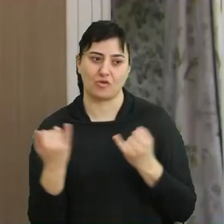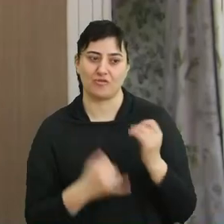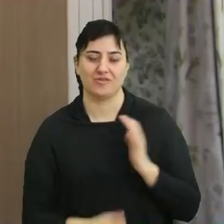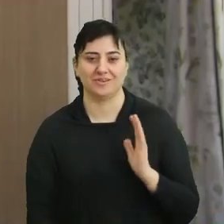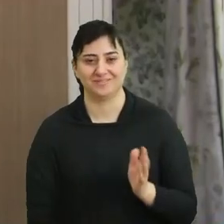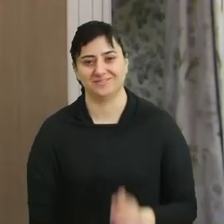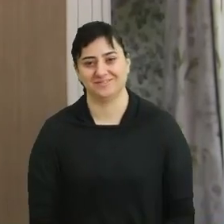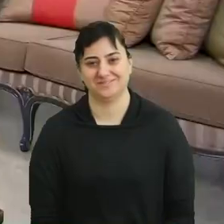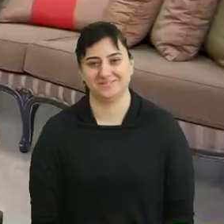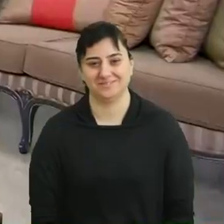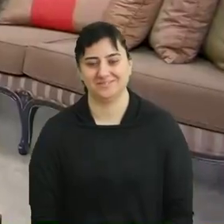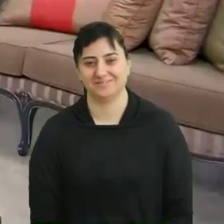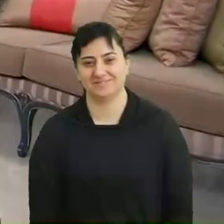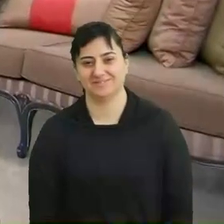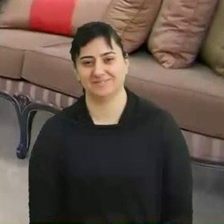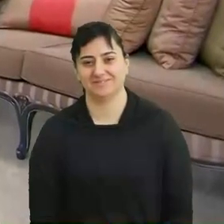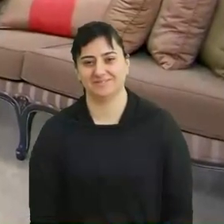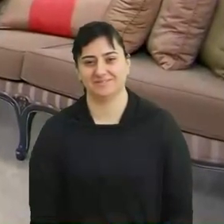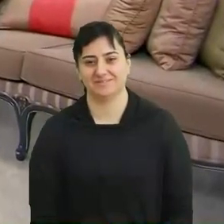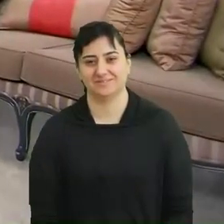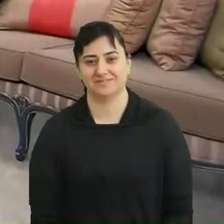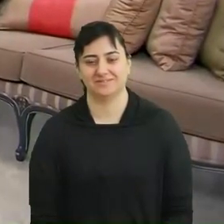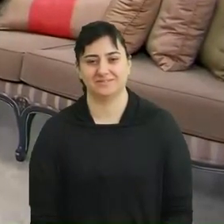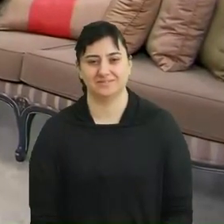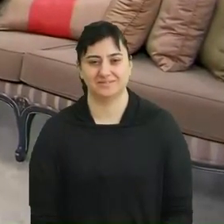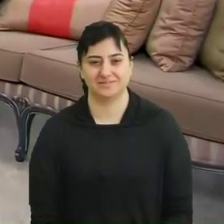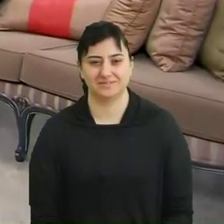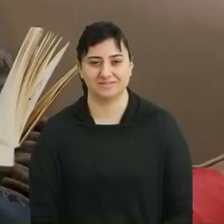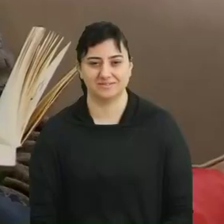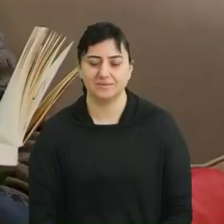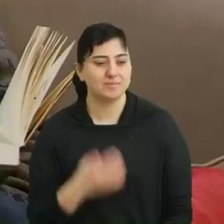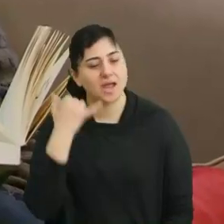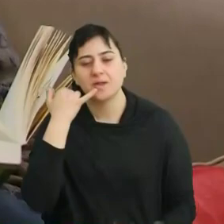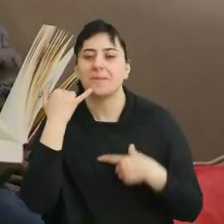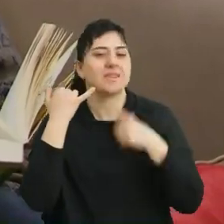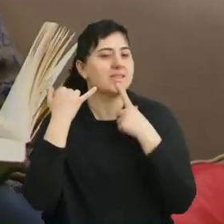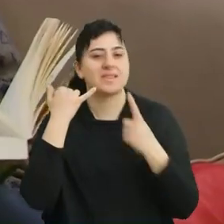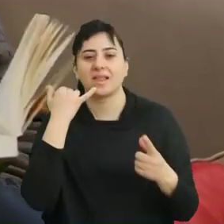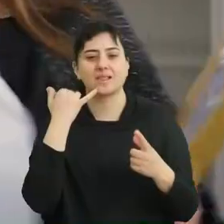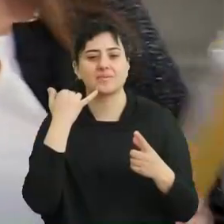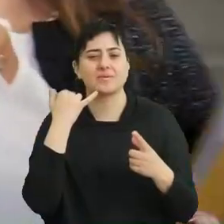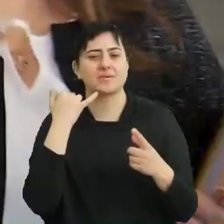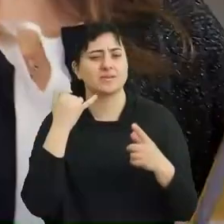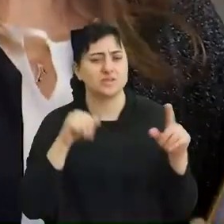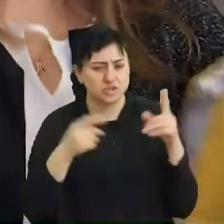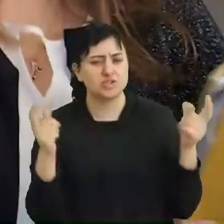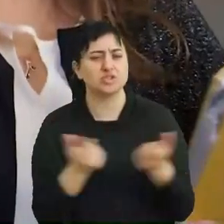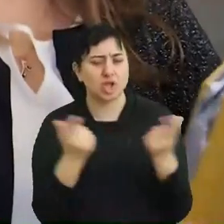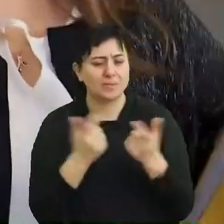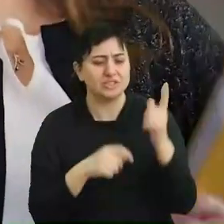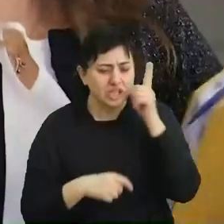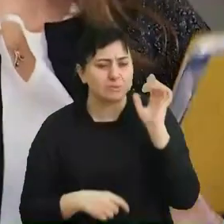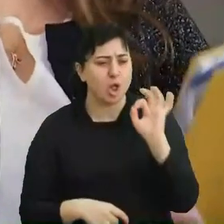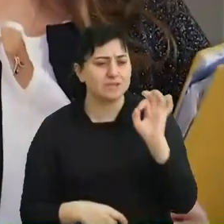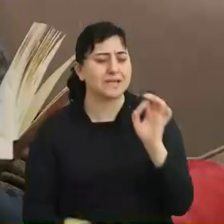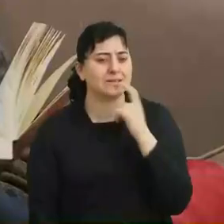ona göre. Kulağında telefon, elinde sarı klasör. Ne dedim? Ne dedim? O toplantı çarşamba